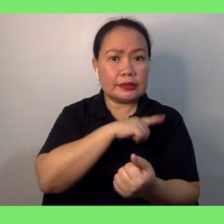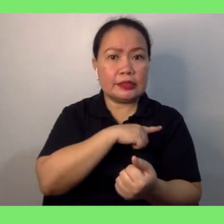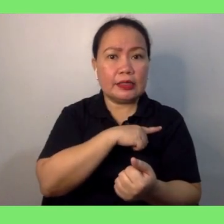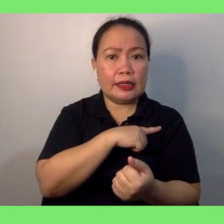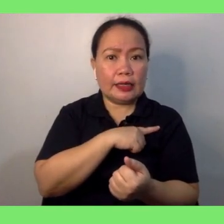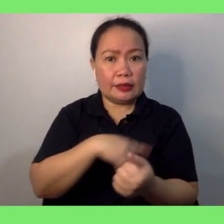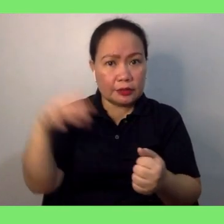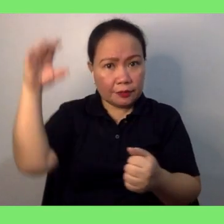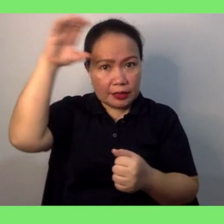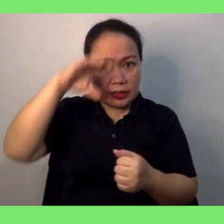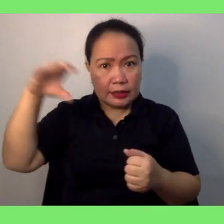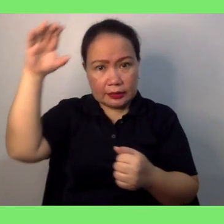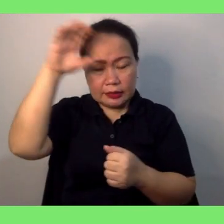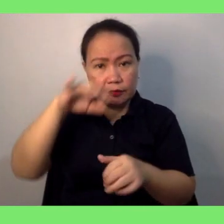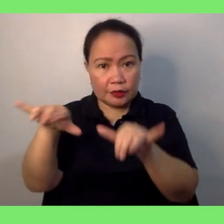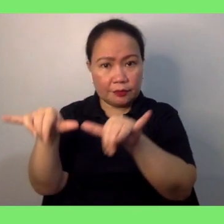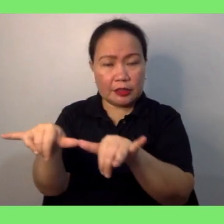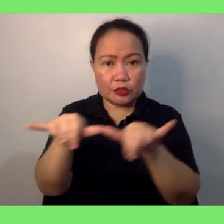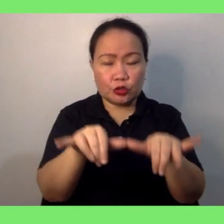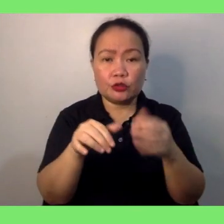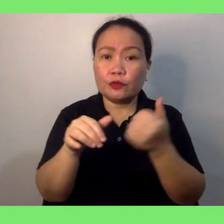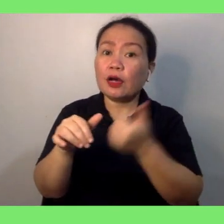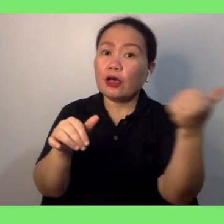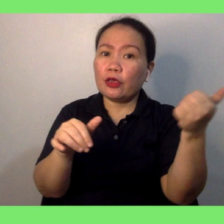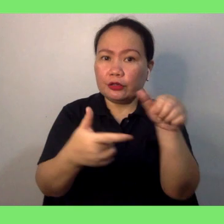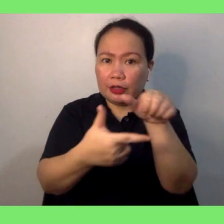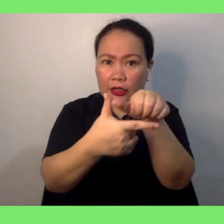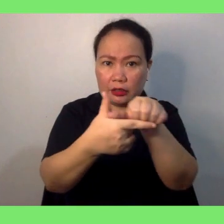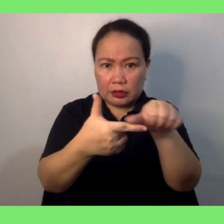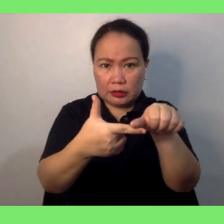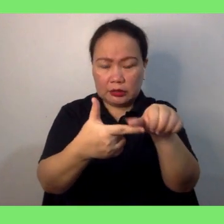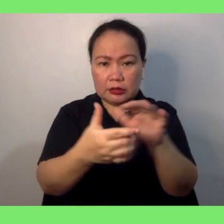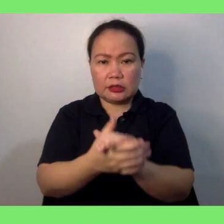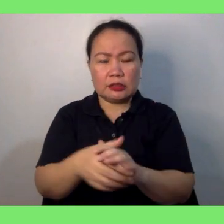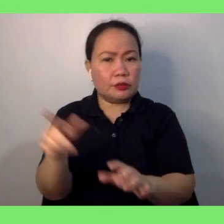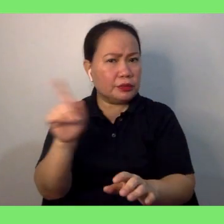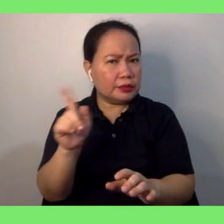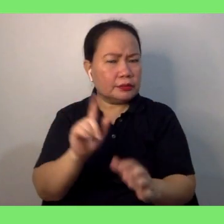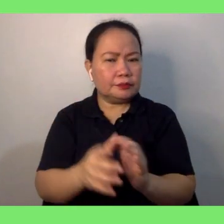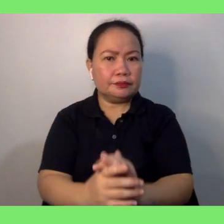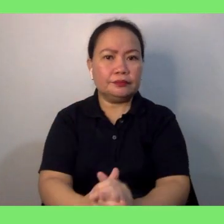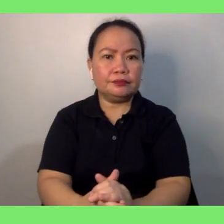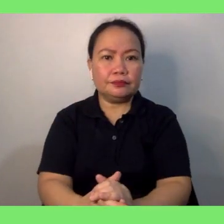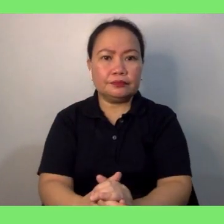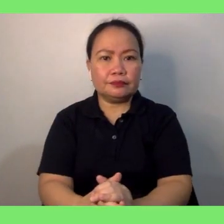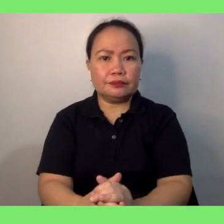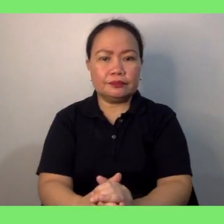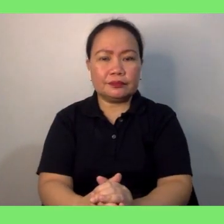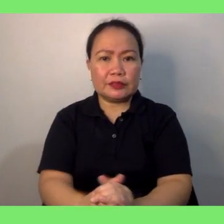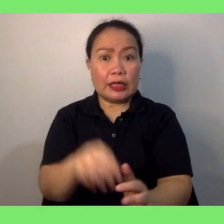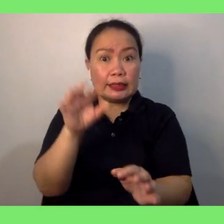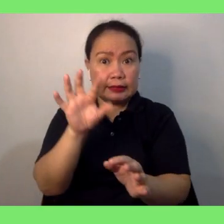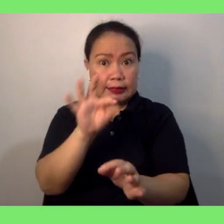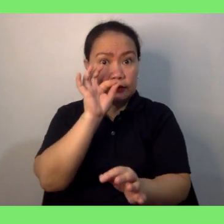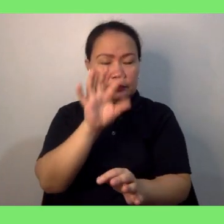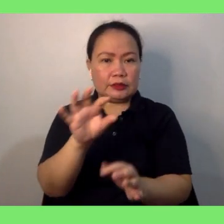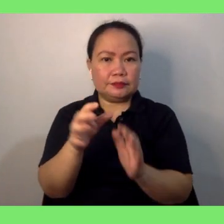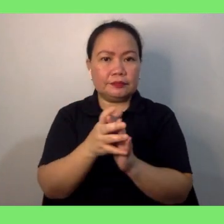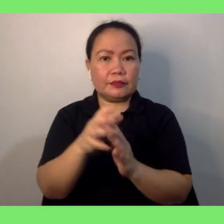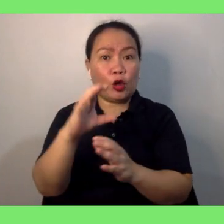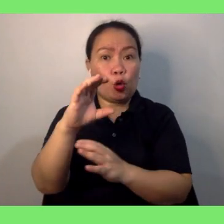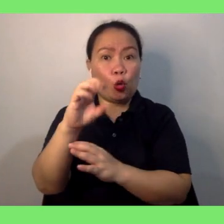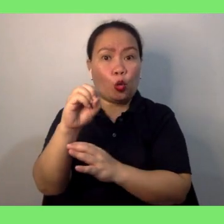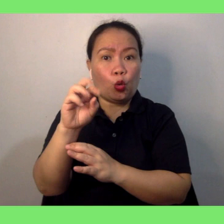atin sa paghahanap ng measures ng ibang angles. Okay, so ano-ano yon? So, isa-isahin natin.